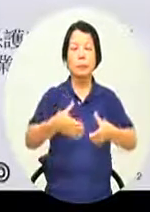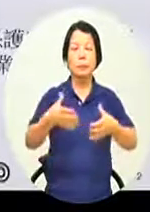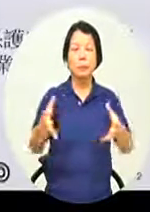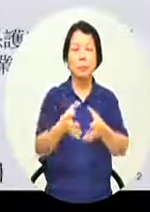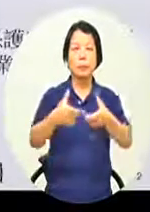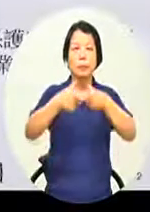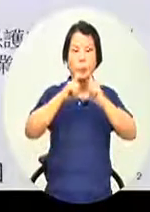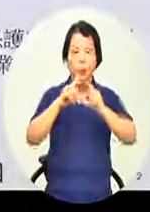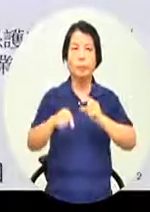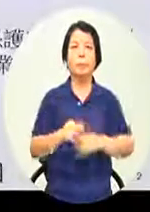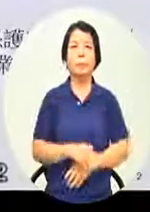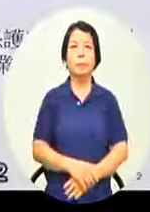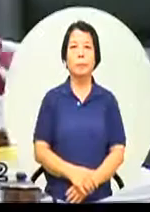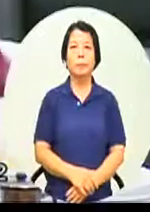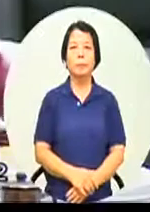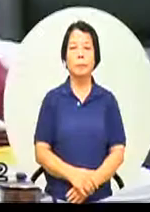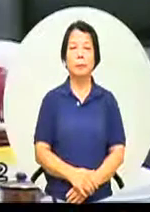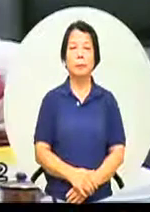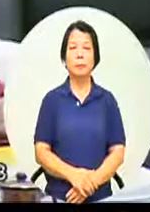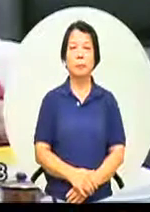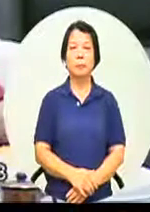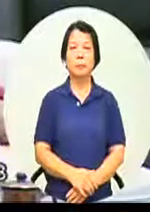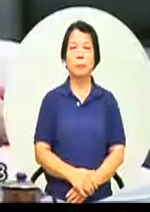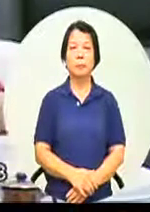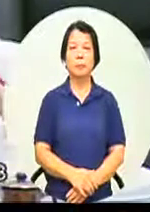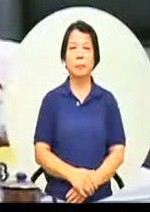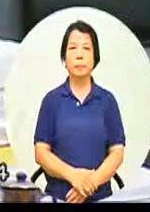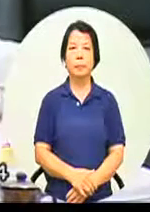0920。接下来我想要问的是说，